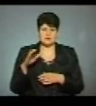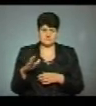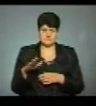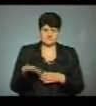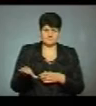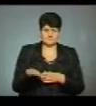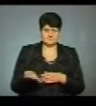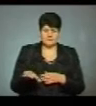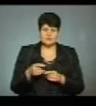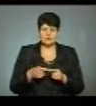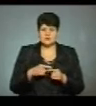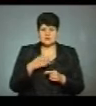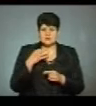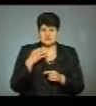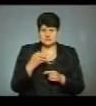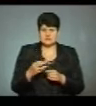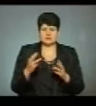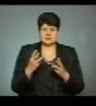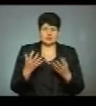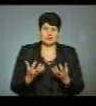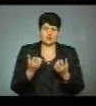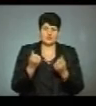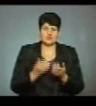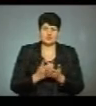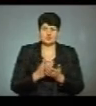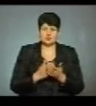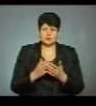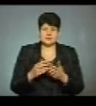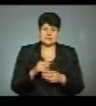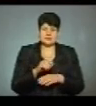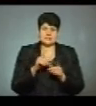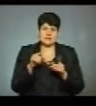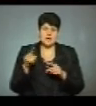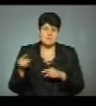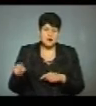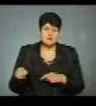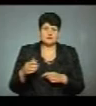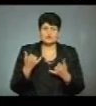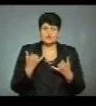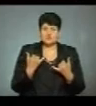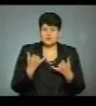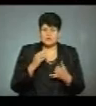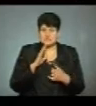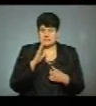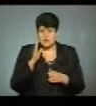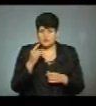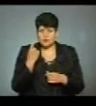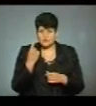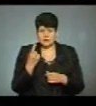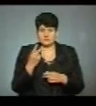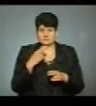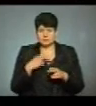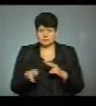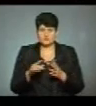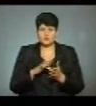гірської пошуково-рятувальної частини пожежно-рятувальної служби Закарпаття Олександр Гуляк. За його словами, сьогодні зранку один із заблукалих в